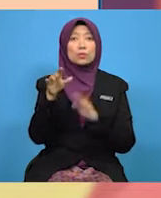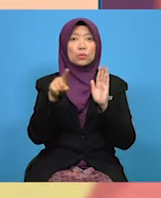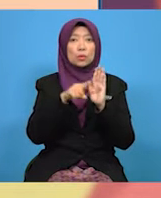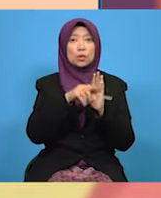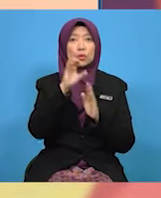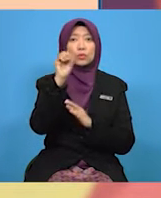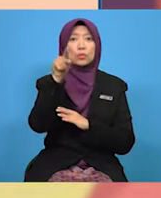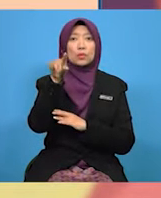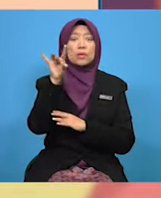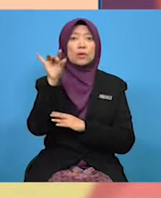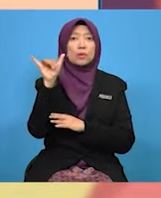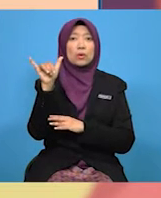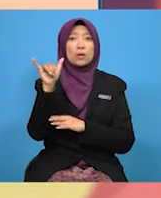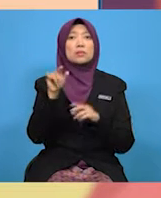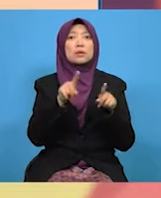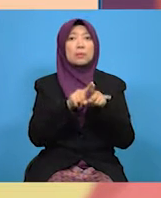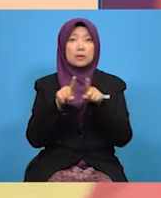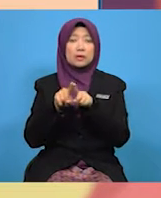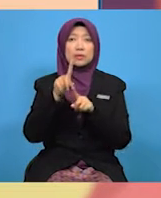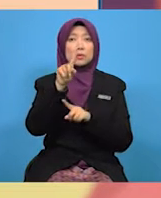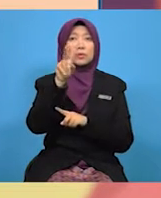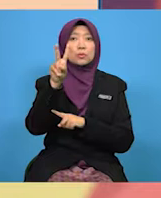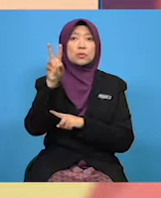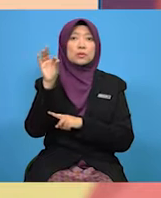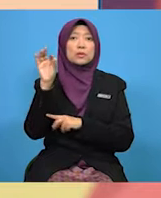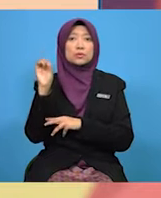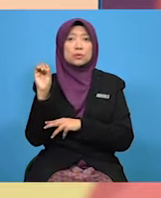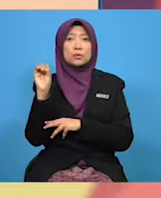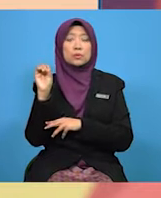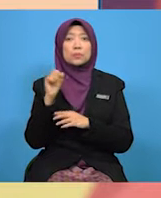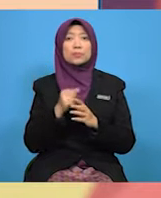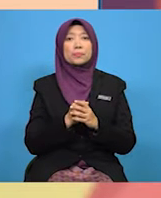tolak kosong pol8 W = 1221